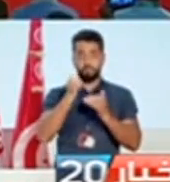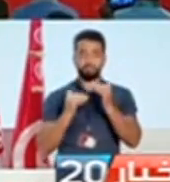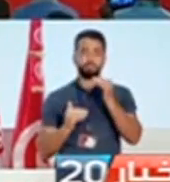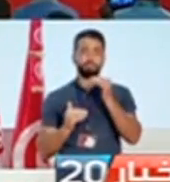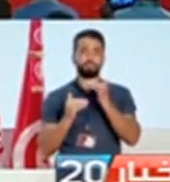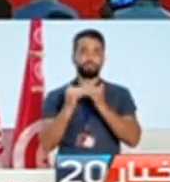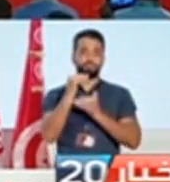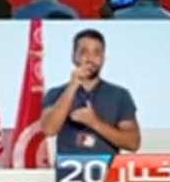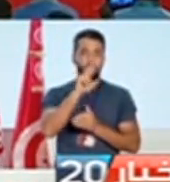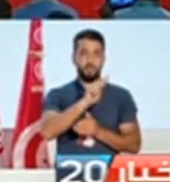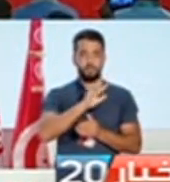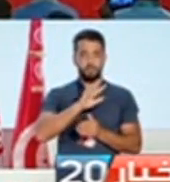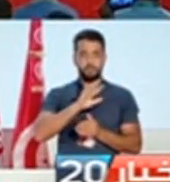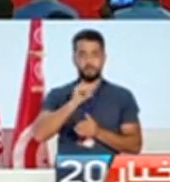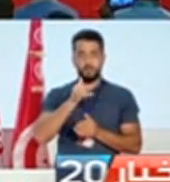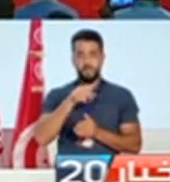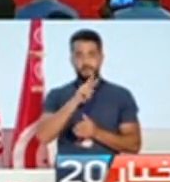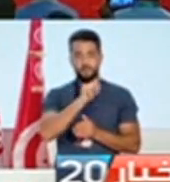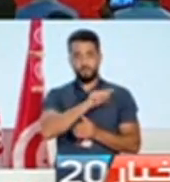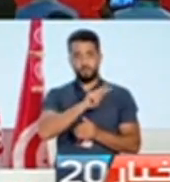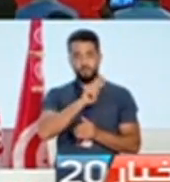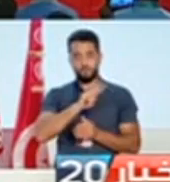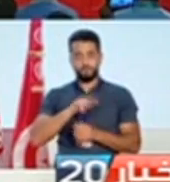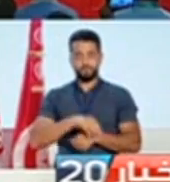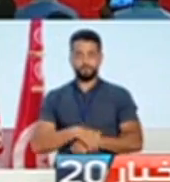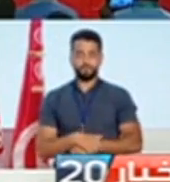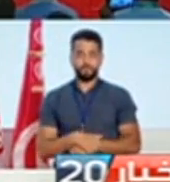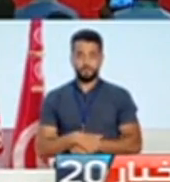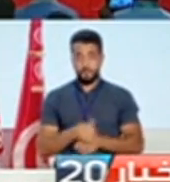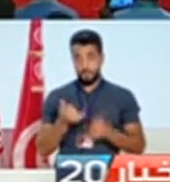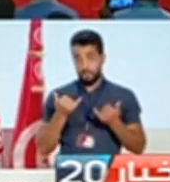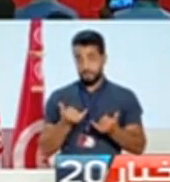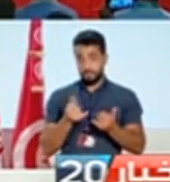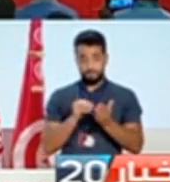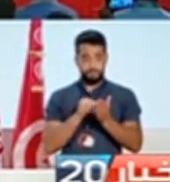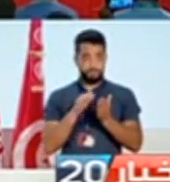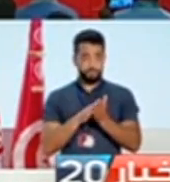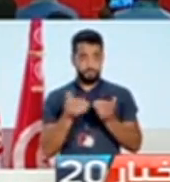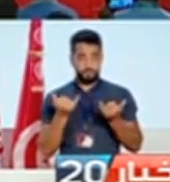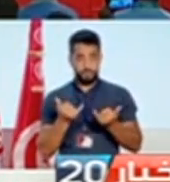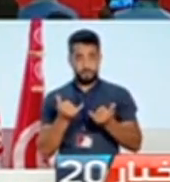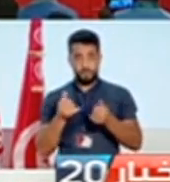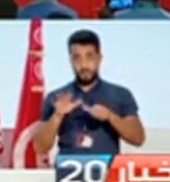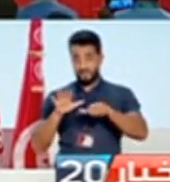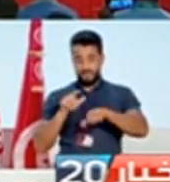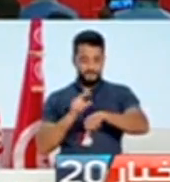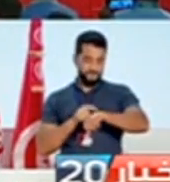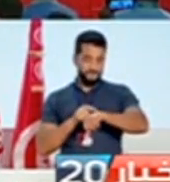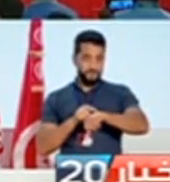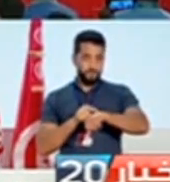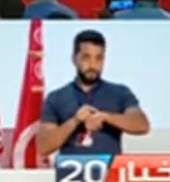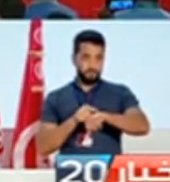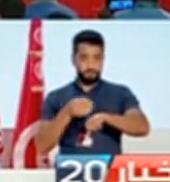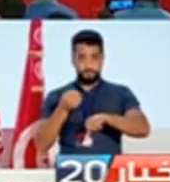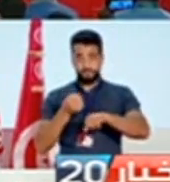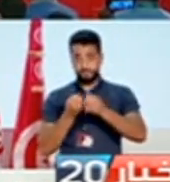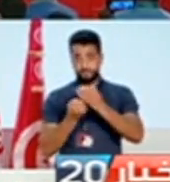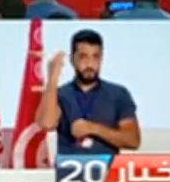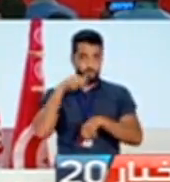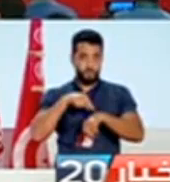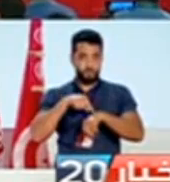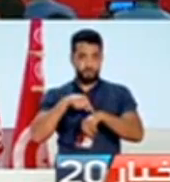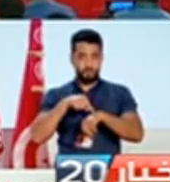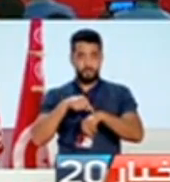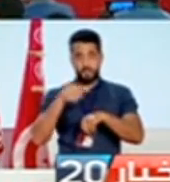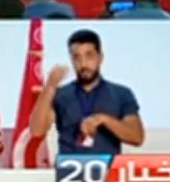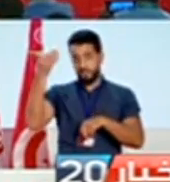التشريعية لسنة 19 و2000، مشيرا إلى أن نسب مشاركة الناخبين في الدوائر الانتخابية 6